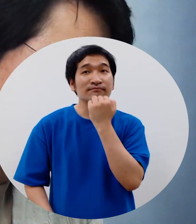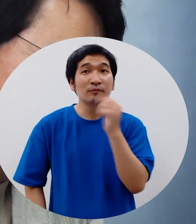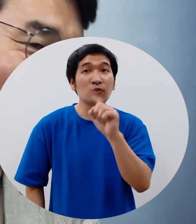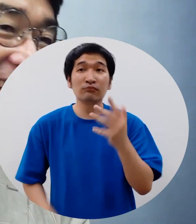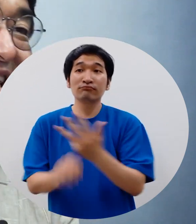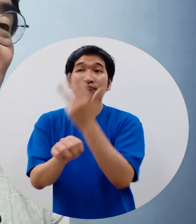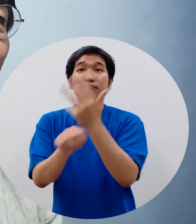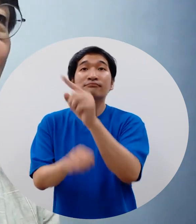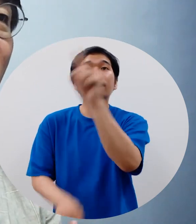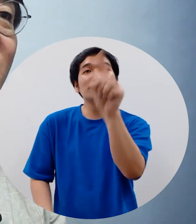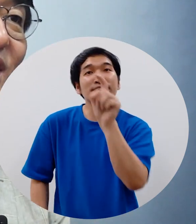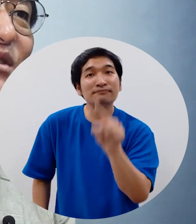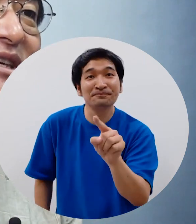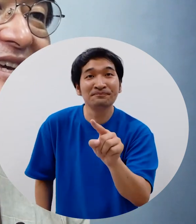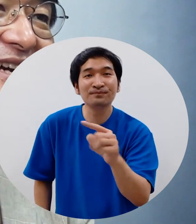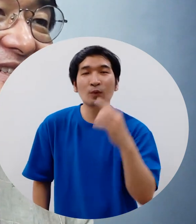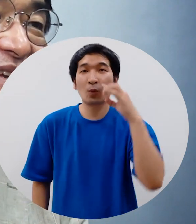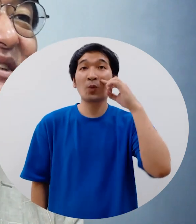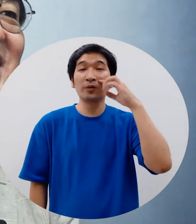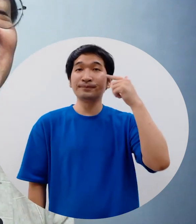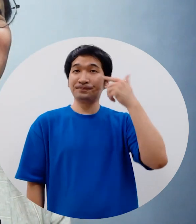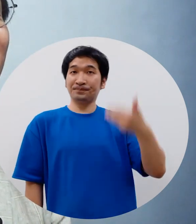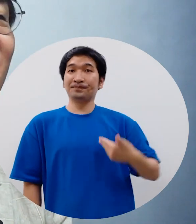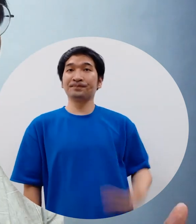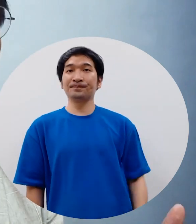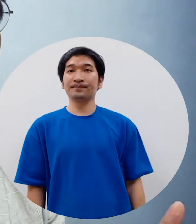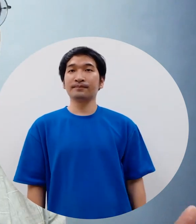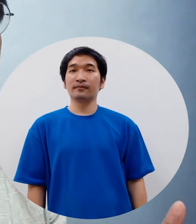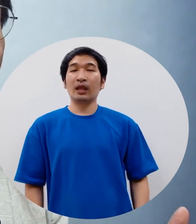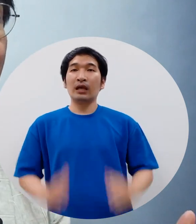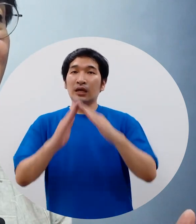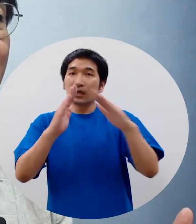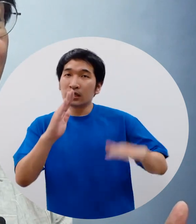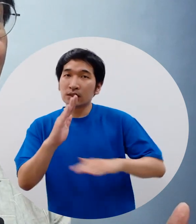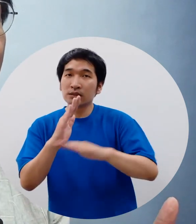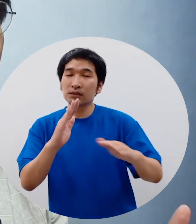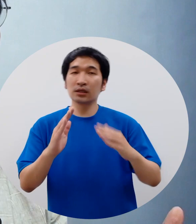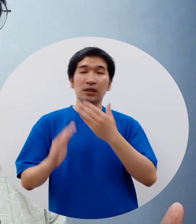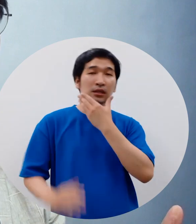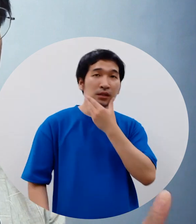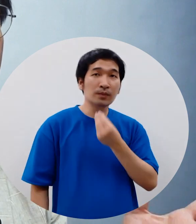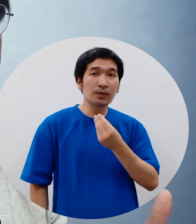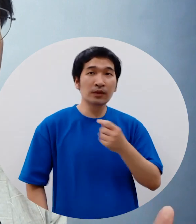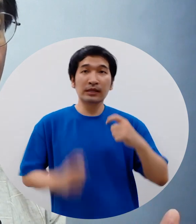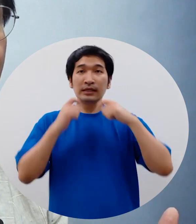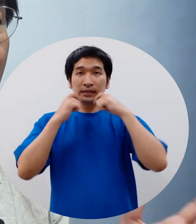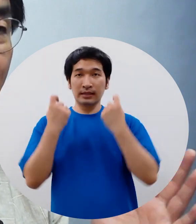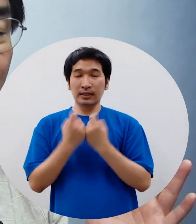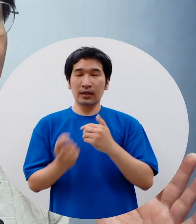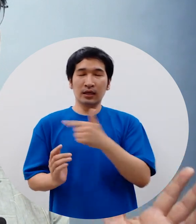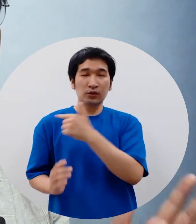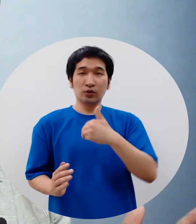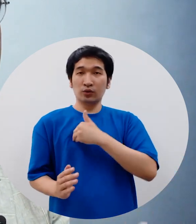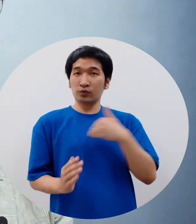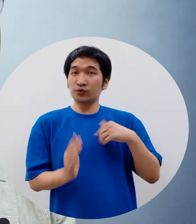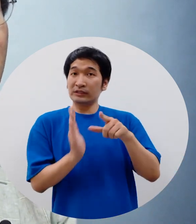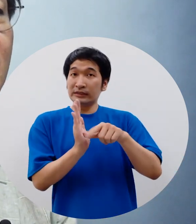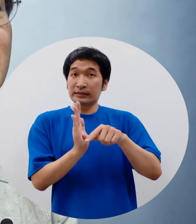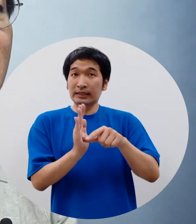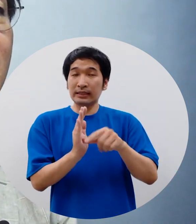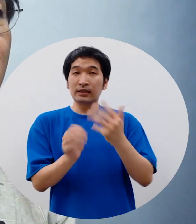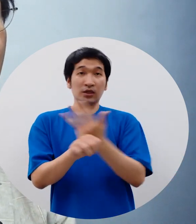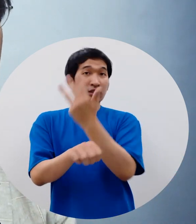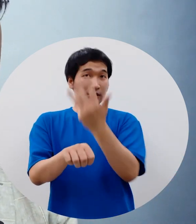사람들이 8시간이나요? 이렇게 얘기하는 사람들이 있던데, 가정에서의 이런 행복, 개인의 아주 여유의